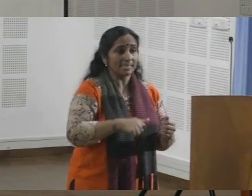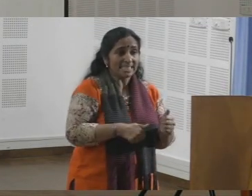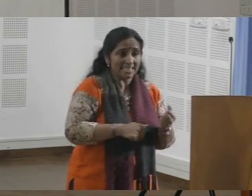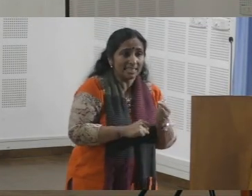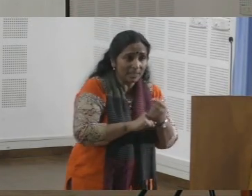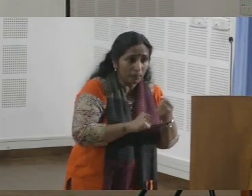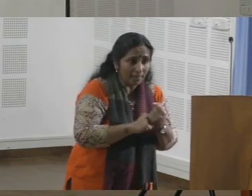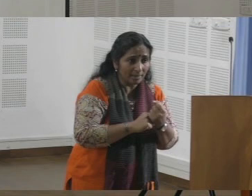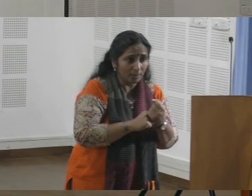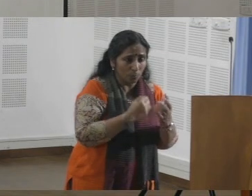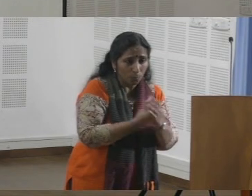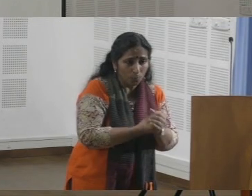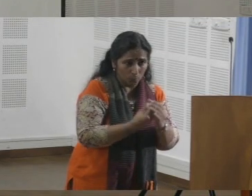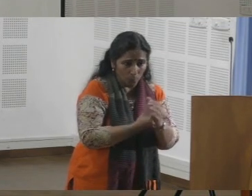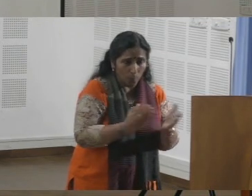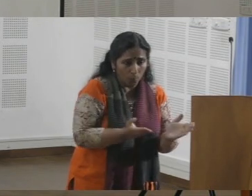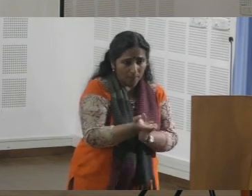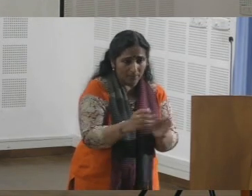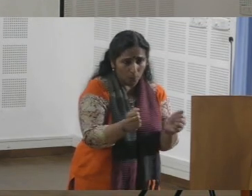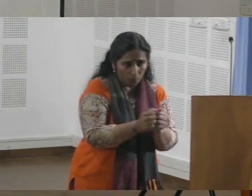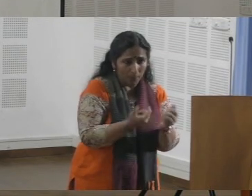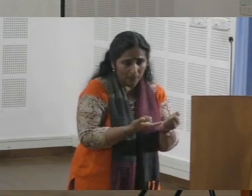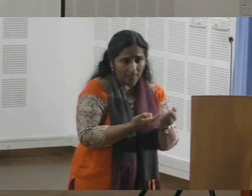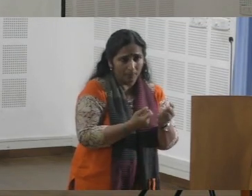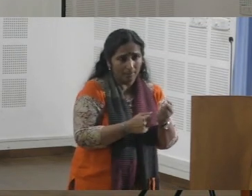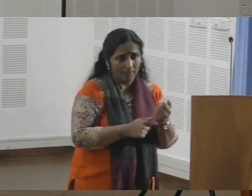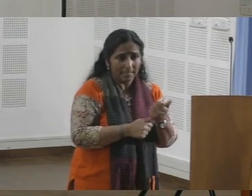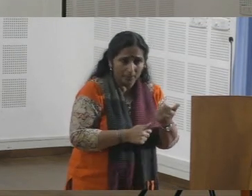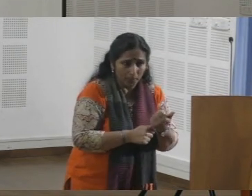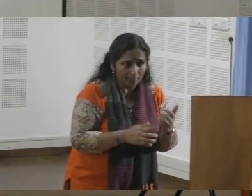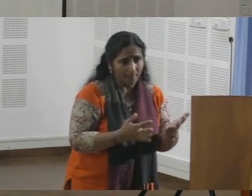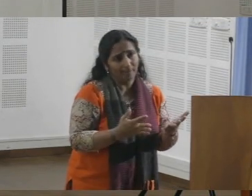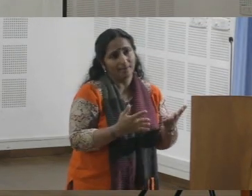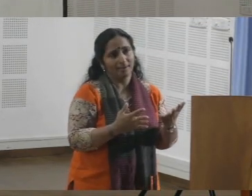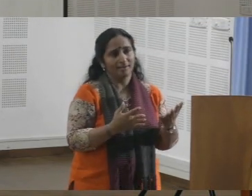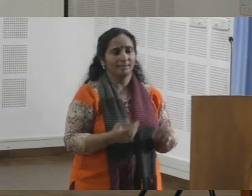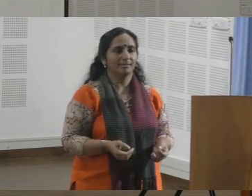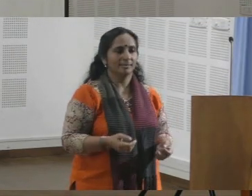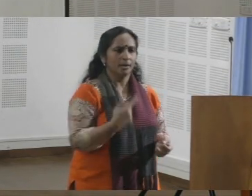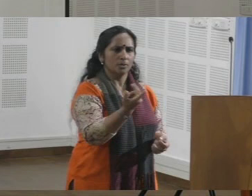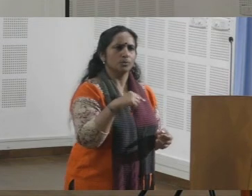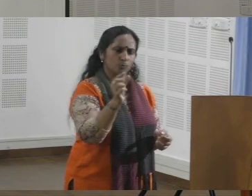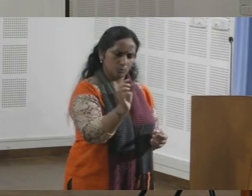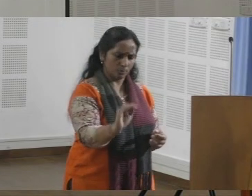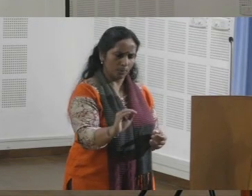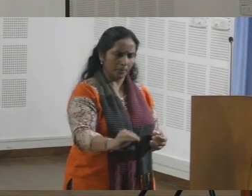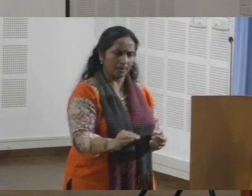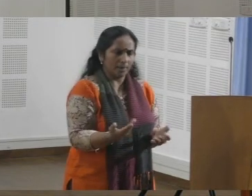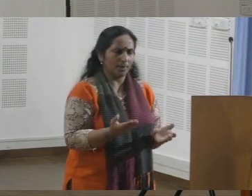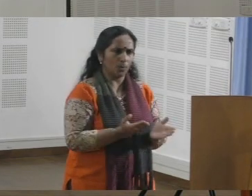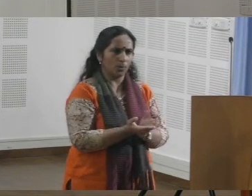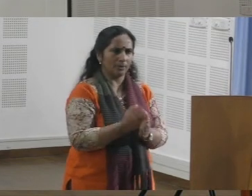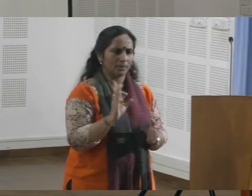എനിക്കൊരു വലിയ കാര്യമാണ്. അത്രയും ഞാൻ എത്തി. ഞാനില്ലെങ്കിലും അവൻ്റെ കാര്യങ്ങൾ അവിടെ ഓക്കെ ആയിട്ട് കടന്നു പോകാൻ പറ്റുമെന്നുള്ള ഒരു ധൈര്യം